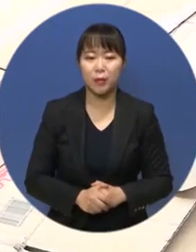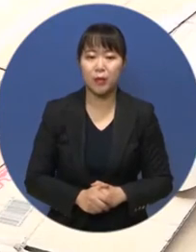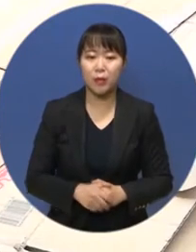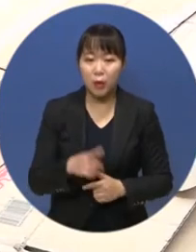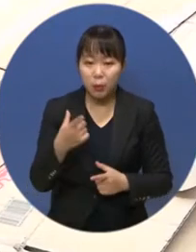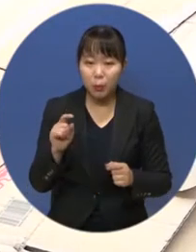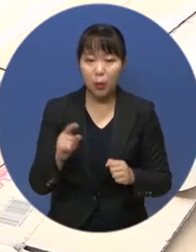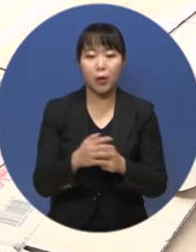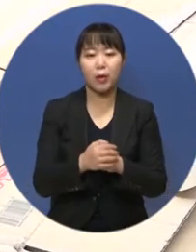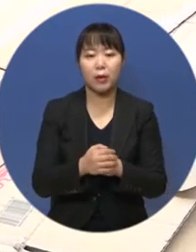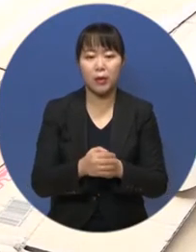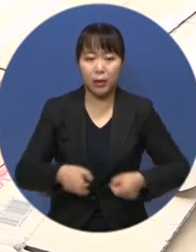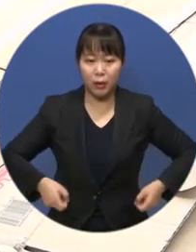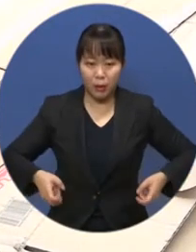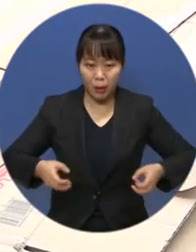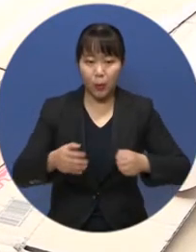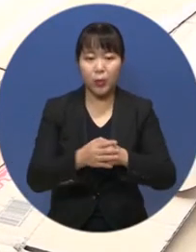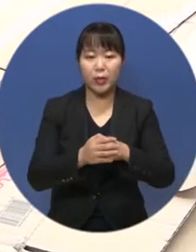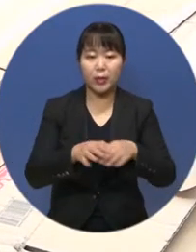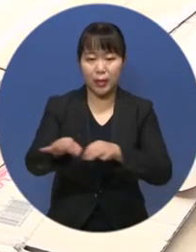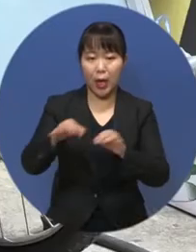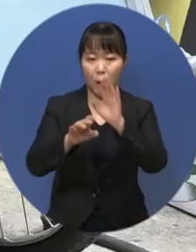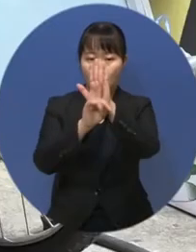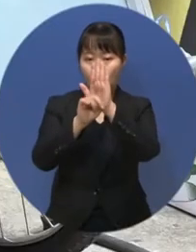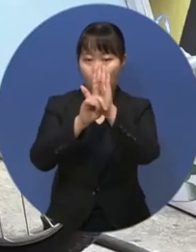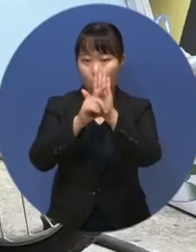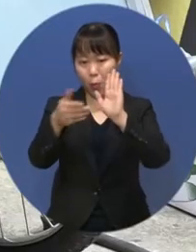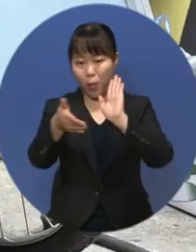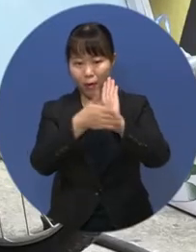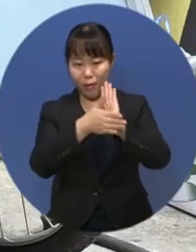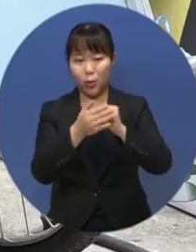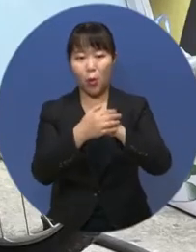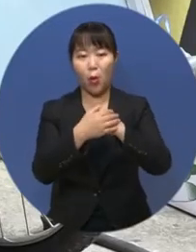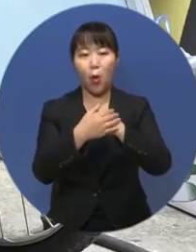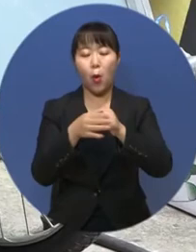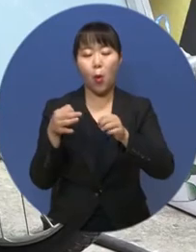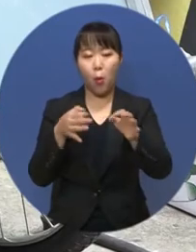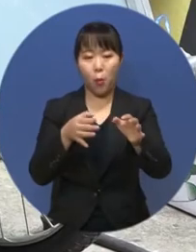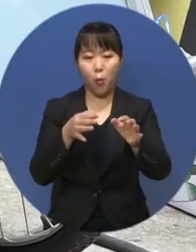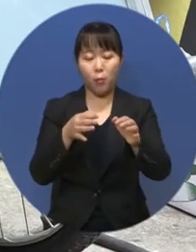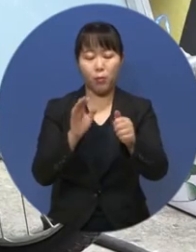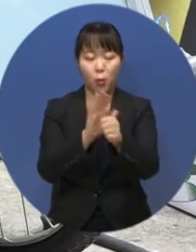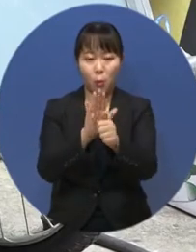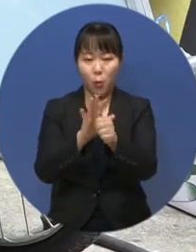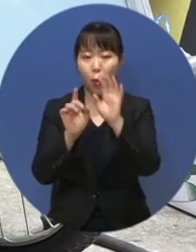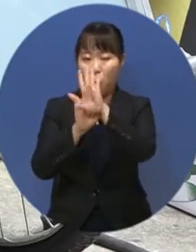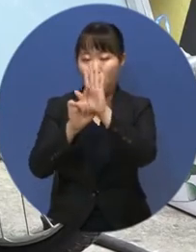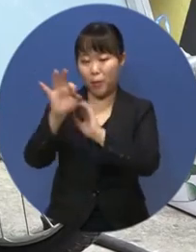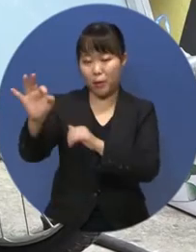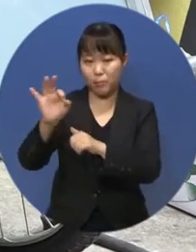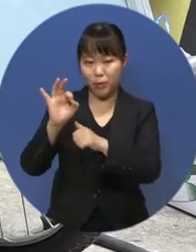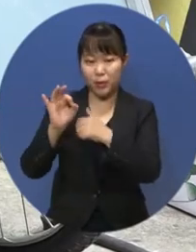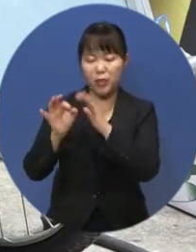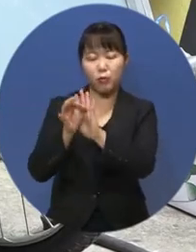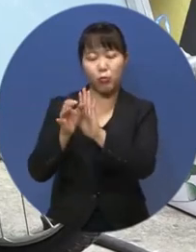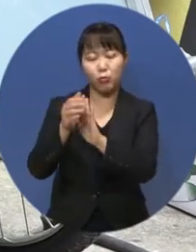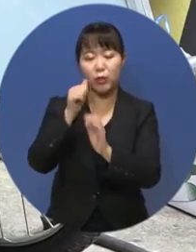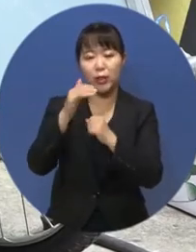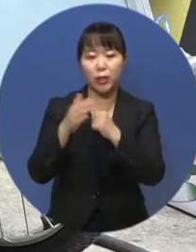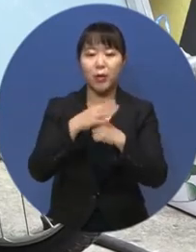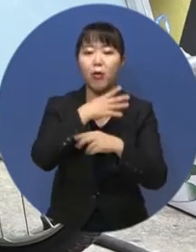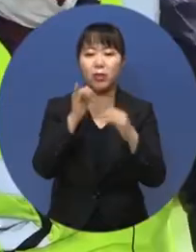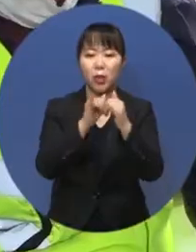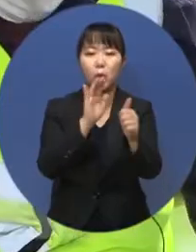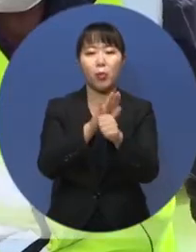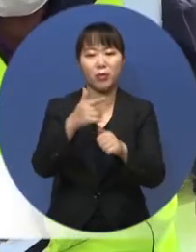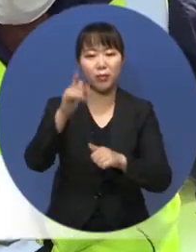리어카는 리어카에 상가 홍보 전단을 부착하여 홍보비를 지원함으로써 어르신들에게 경제적 도움이 될 것으로